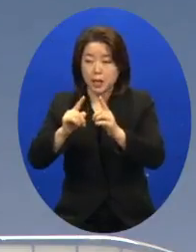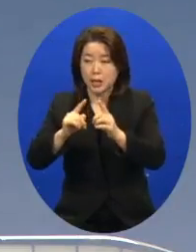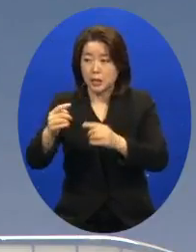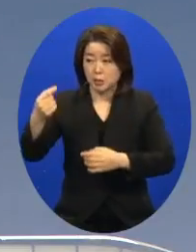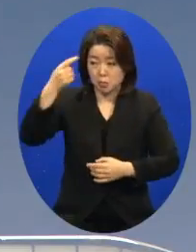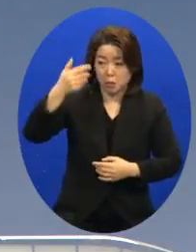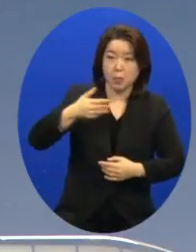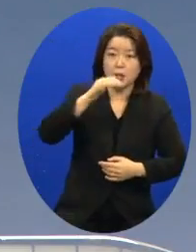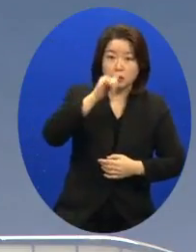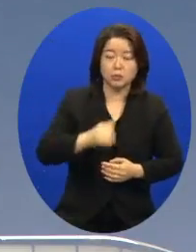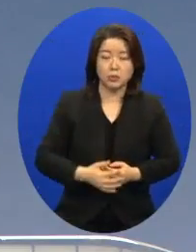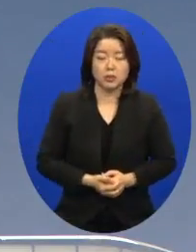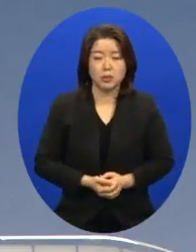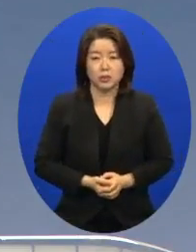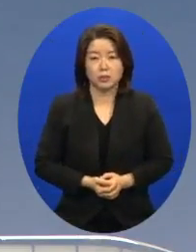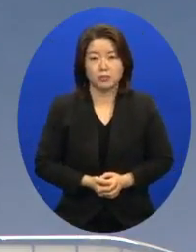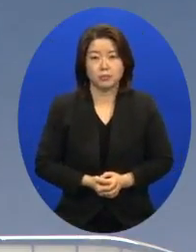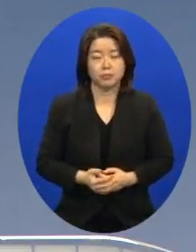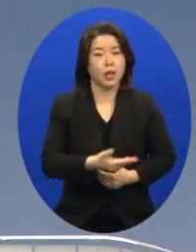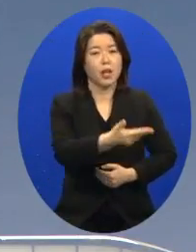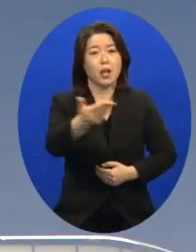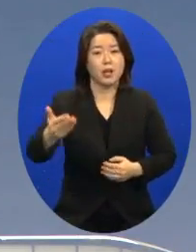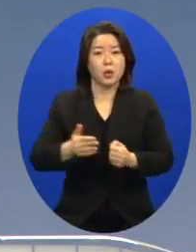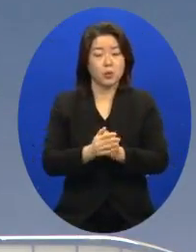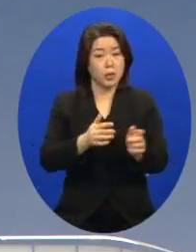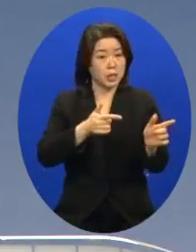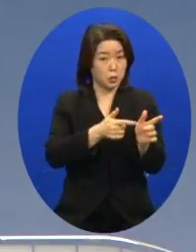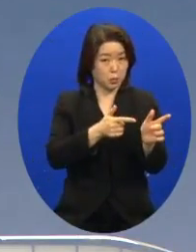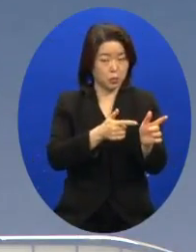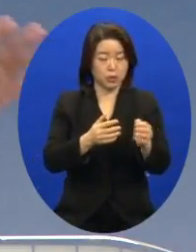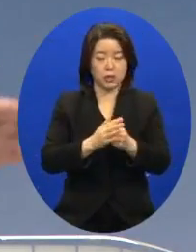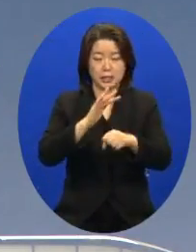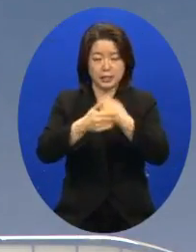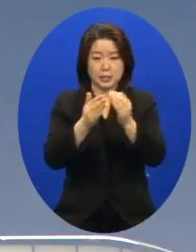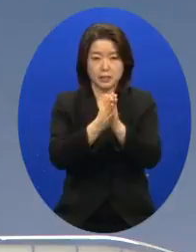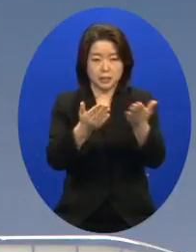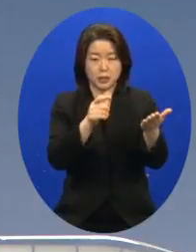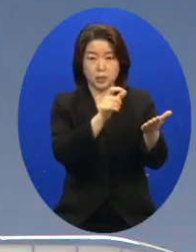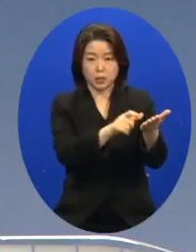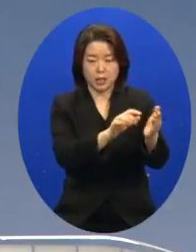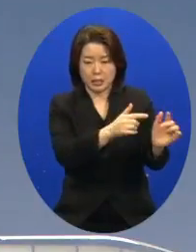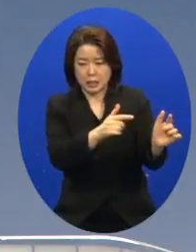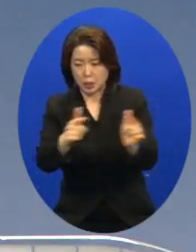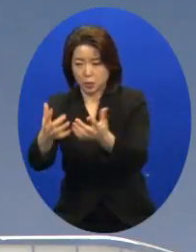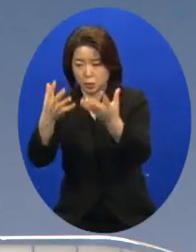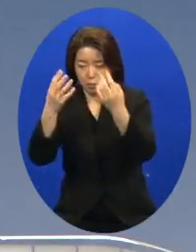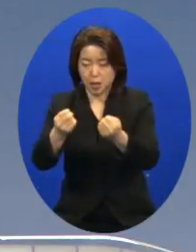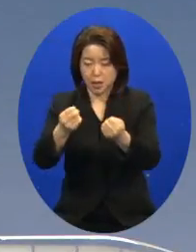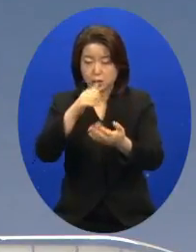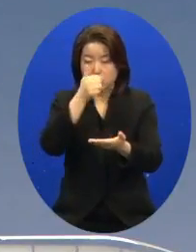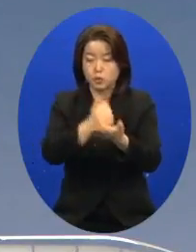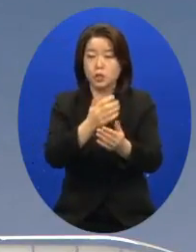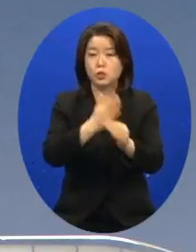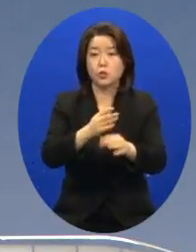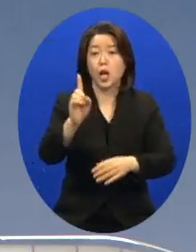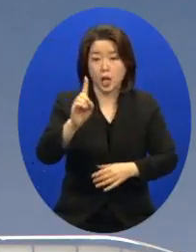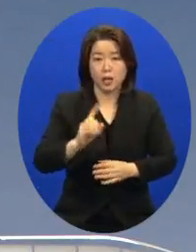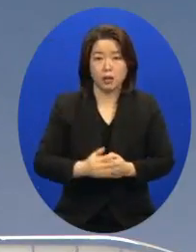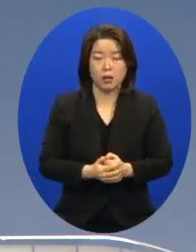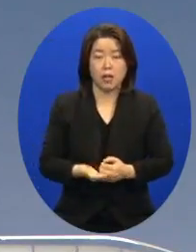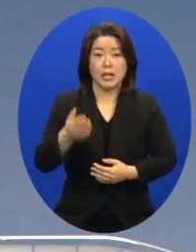있습니다 여러분 동성애는 성경에 말하는 여러 많은 죄 중에 않아 입니다 그러나